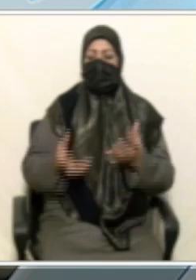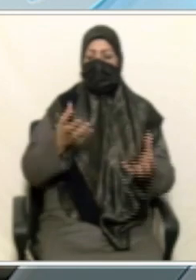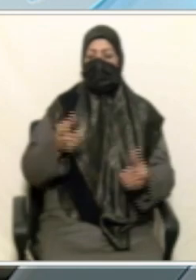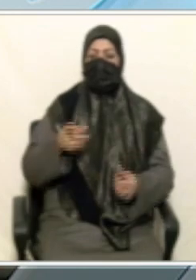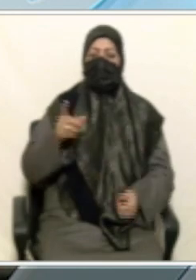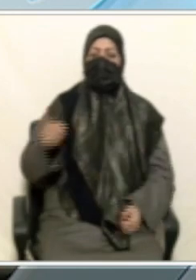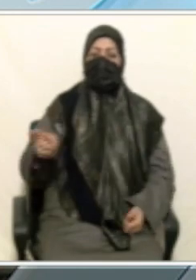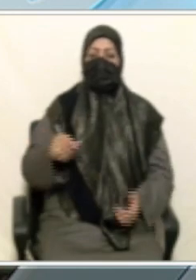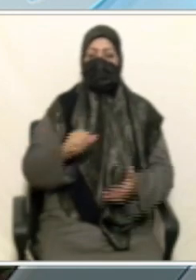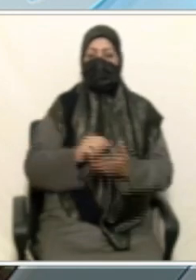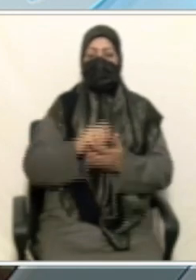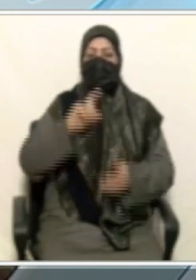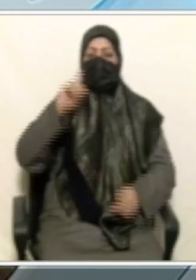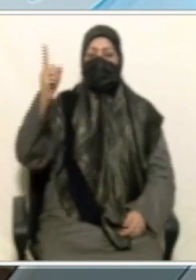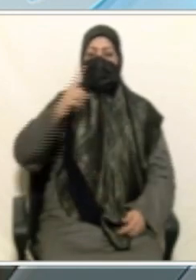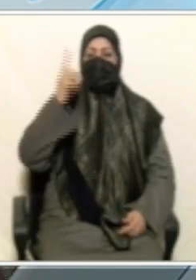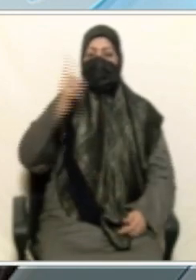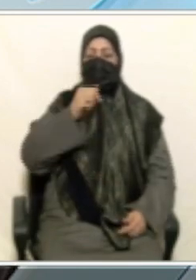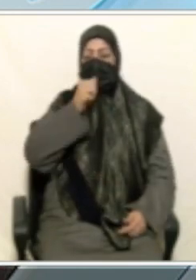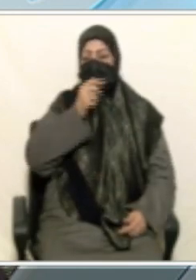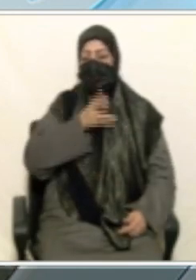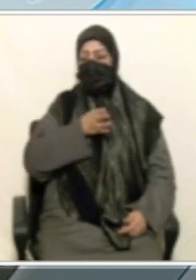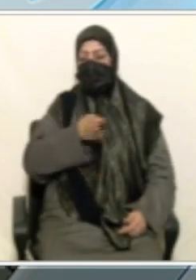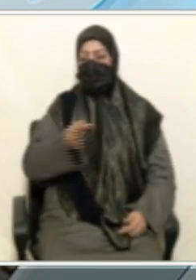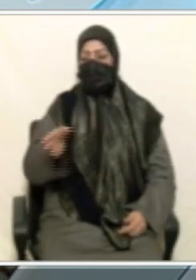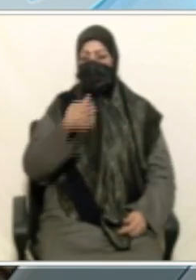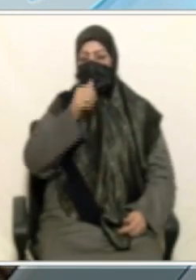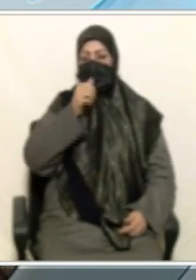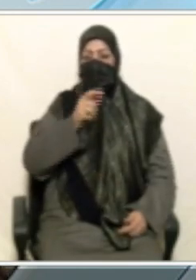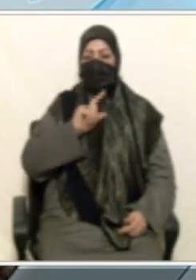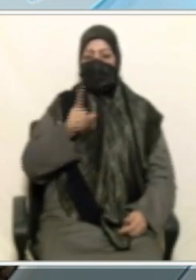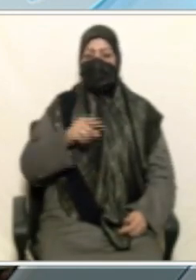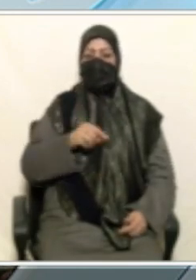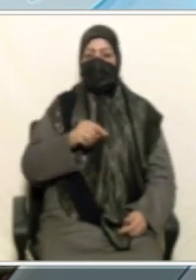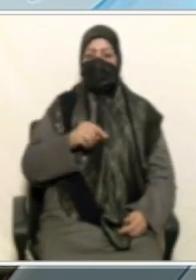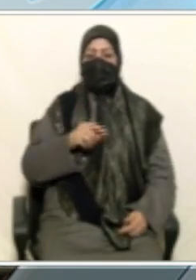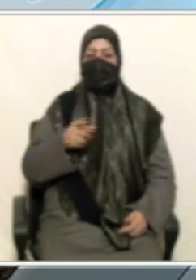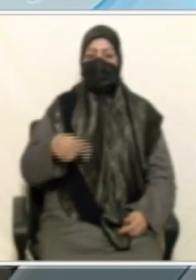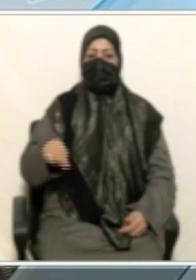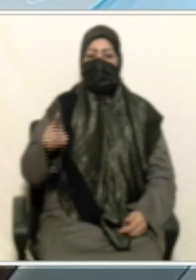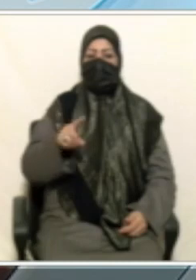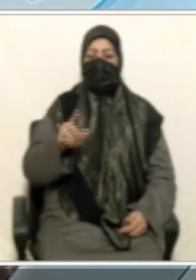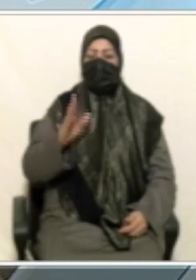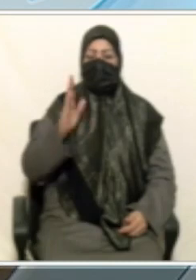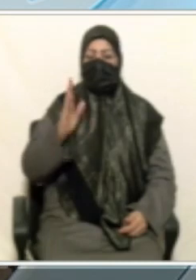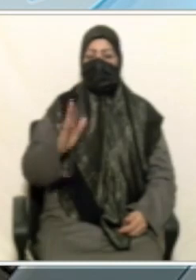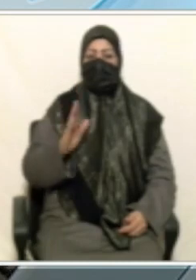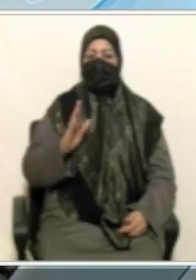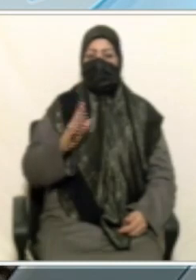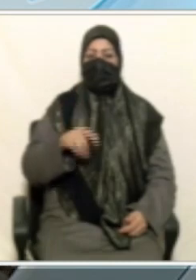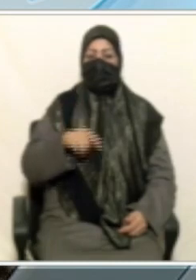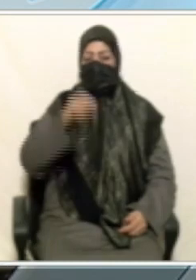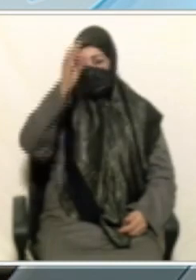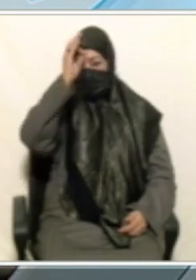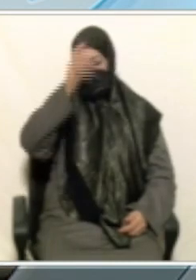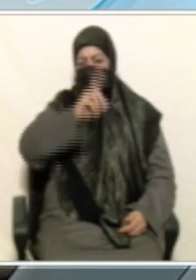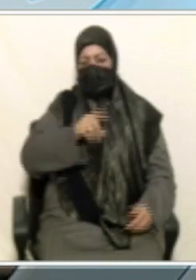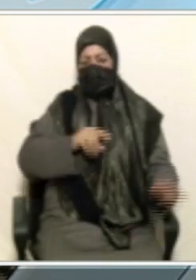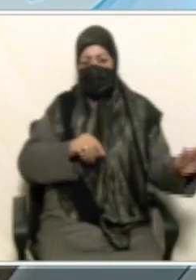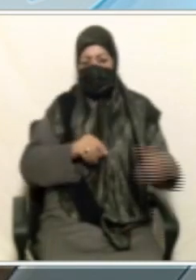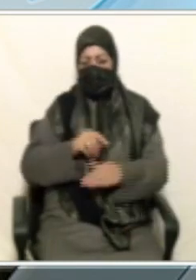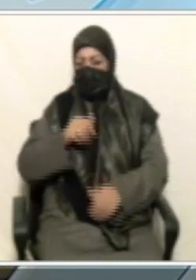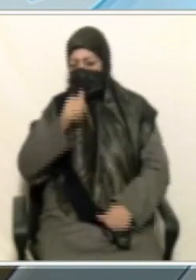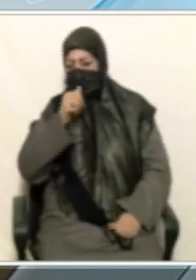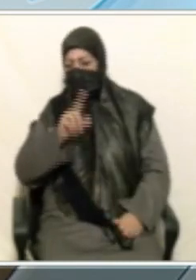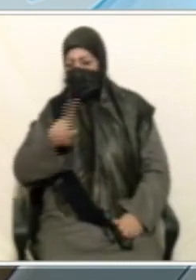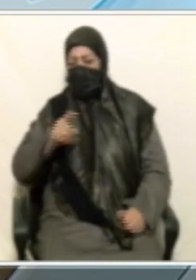ليطفئوا هذا الحريق فتقف بينهم. أنت سلفي، أنت لا تطفئ الحريق، أنت شيعي لا تعين على إطفاء الحريق،